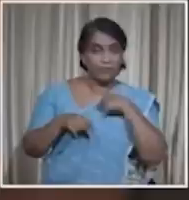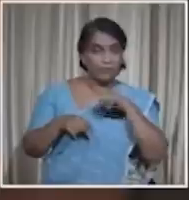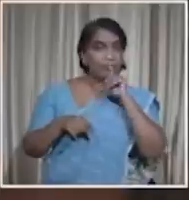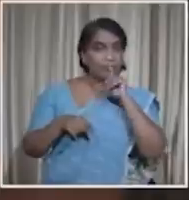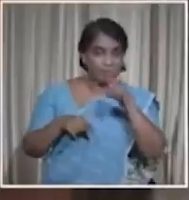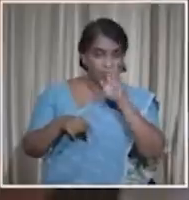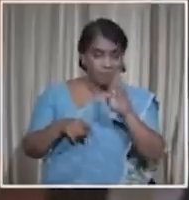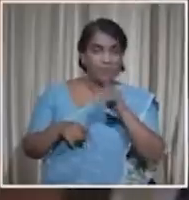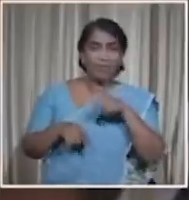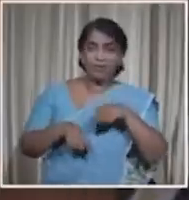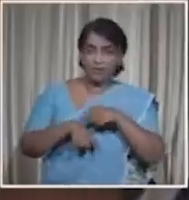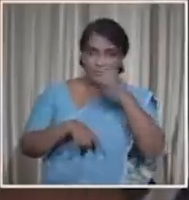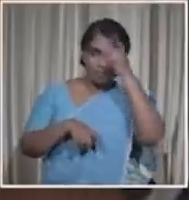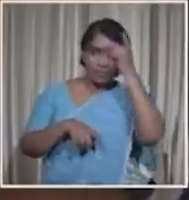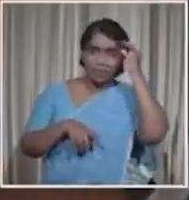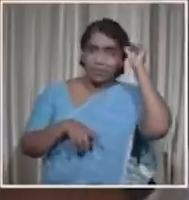தான். இந்த நாட்டினுடைய